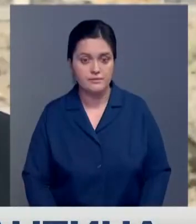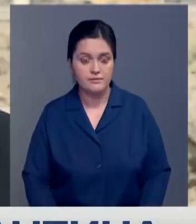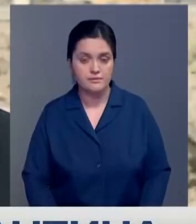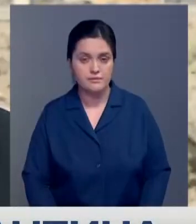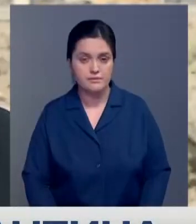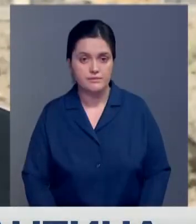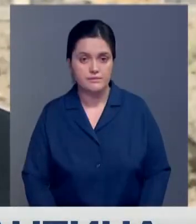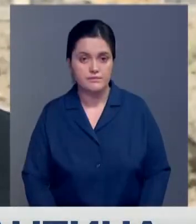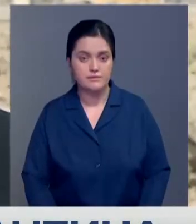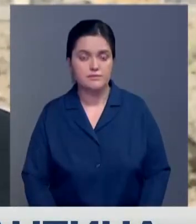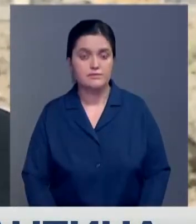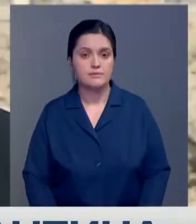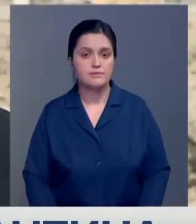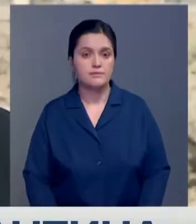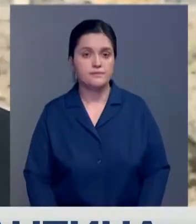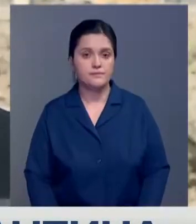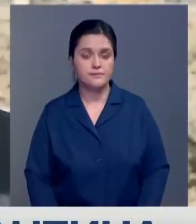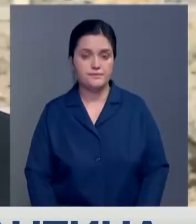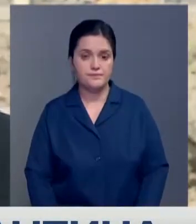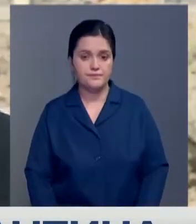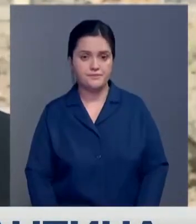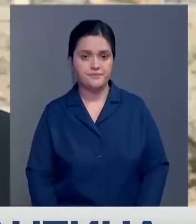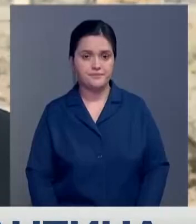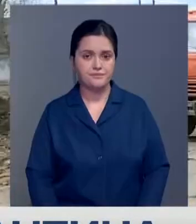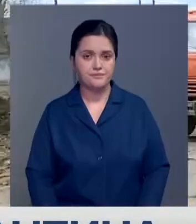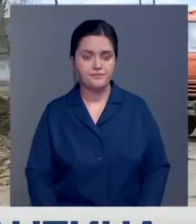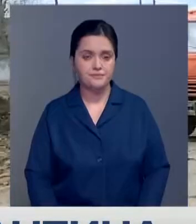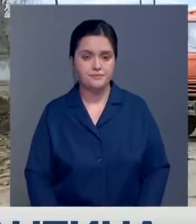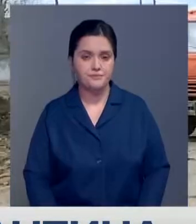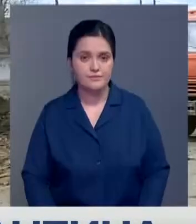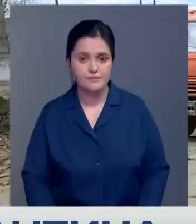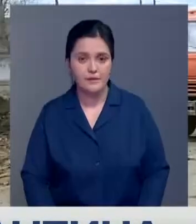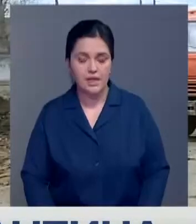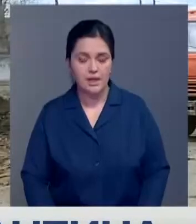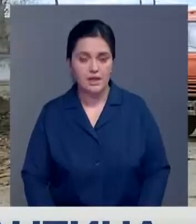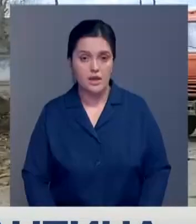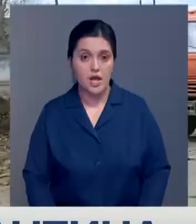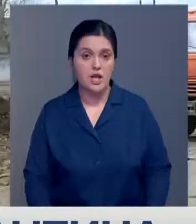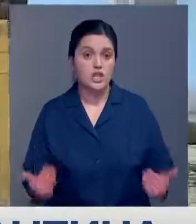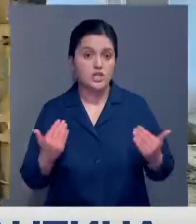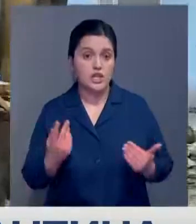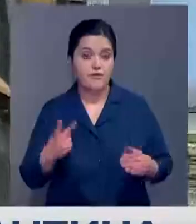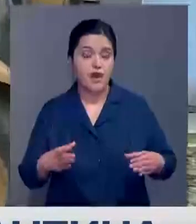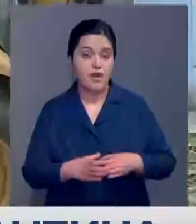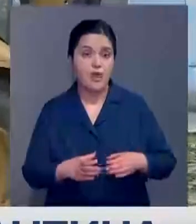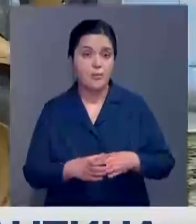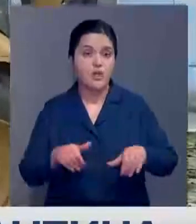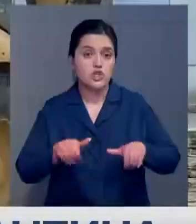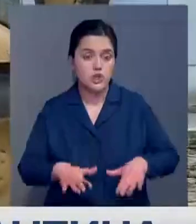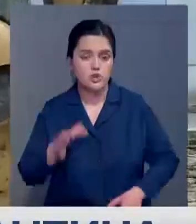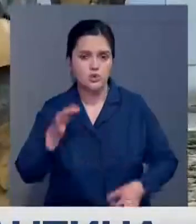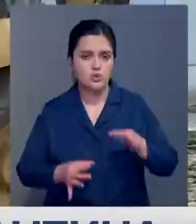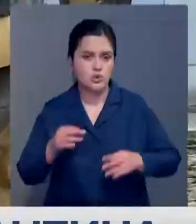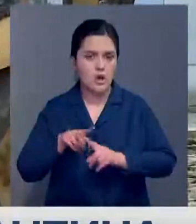компания только работала на дорогах республиканского значения. К слову, в настоящее время две компании по решению суда уже